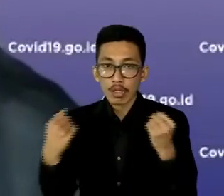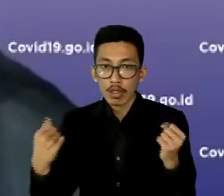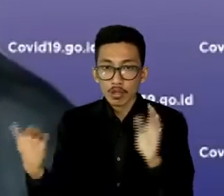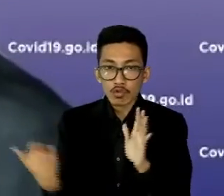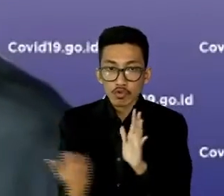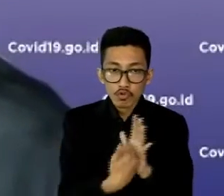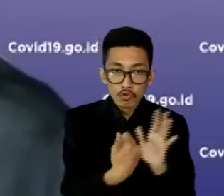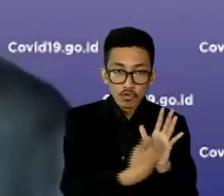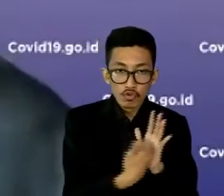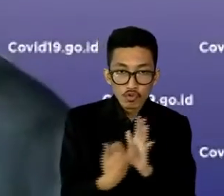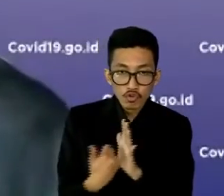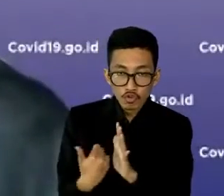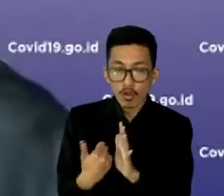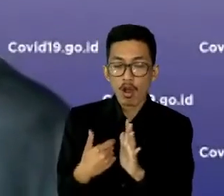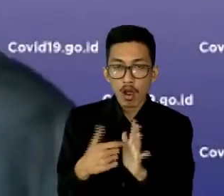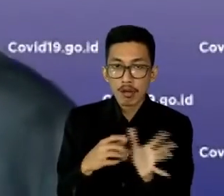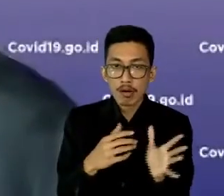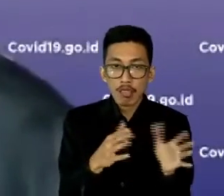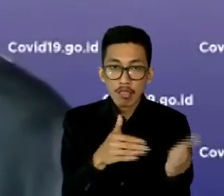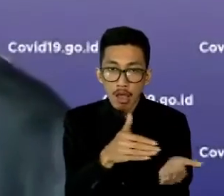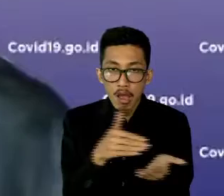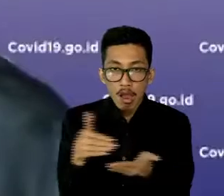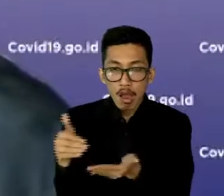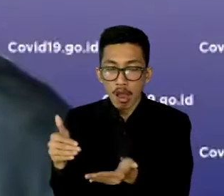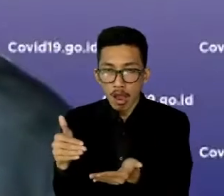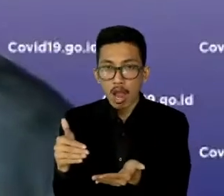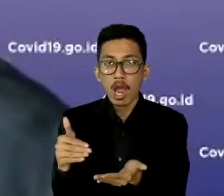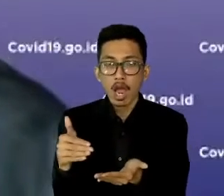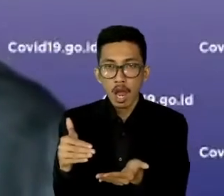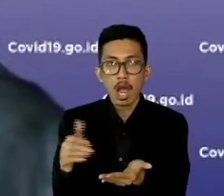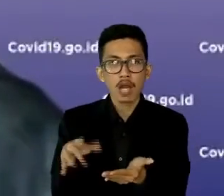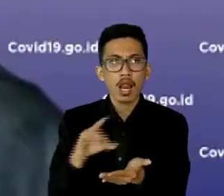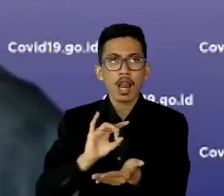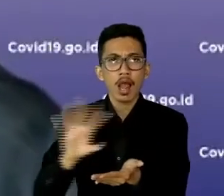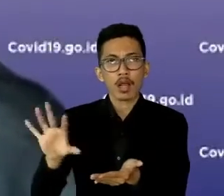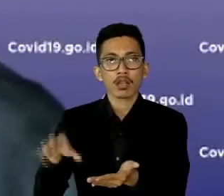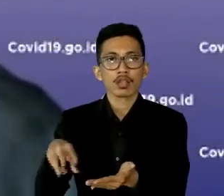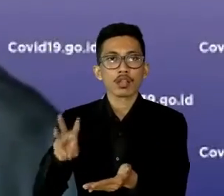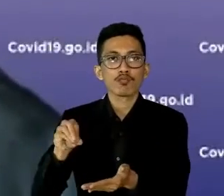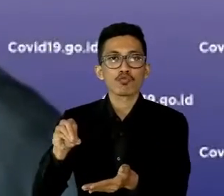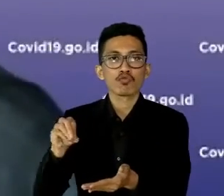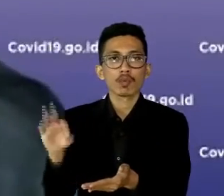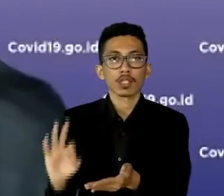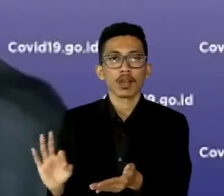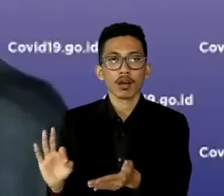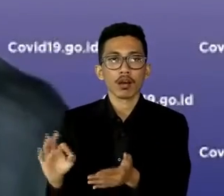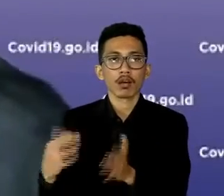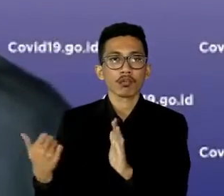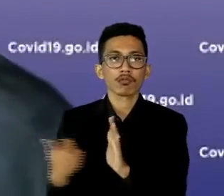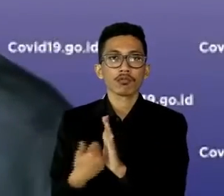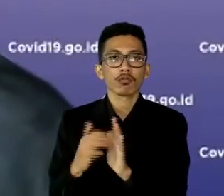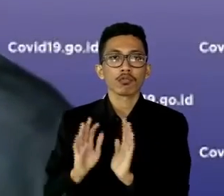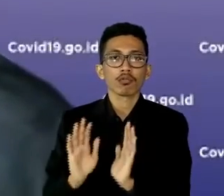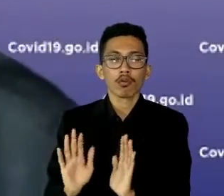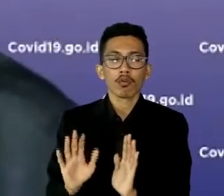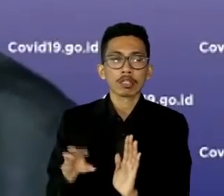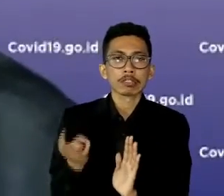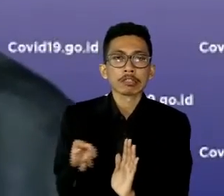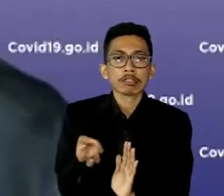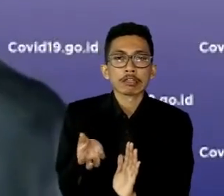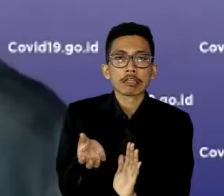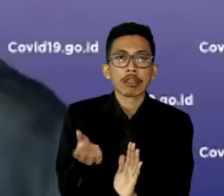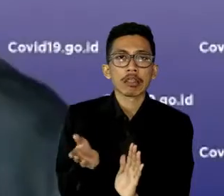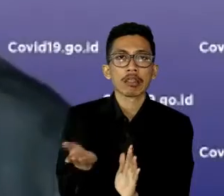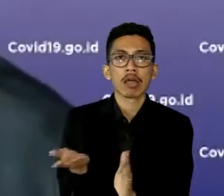angkanya ketemu seperti itu. Tapi ada juga provinsi lain, misalnya pemukiman cuma 30% kepatuhannya, itu juga ada Dr. Lola. Makanya tadi kita